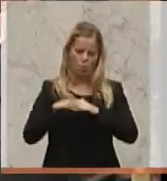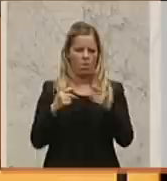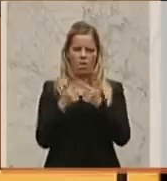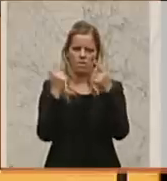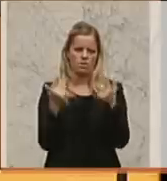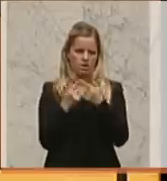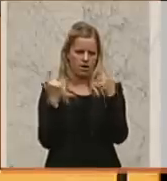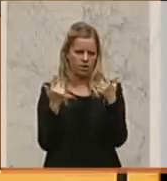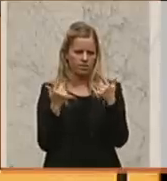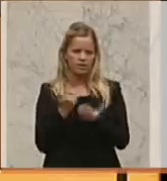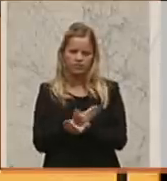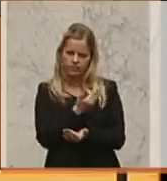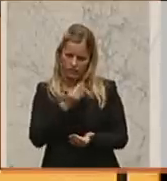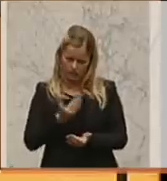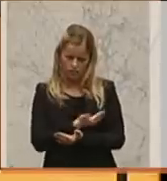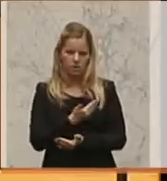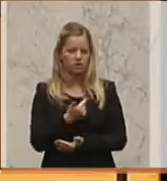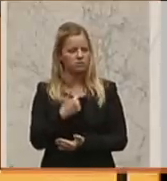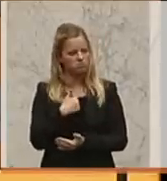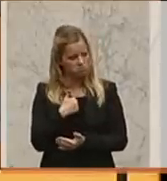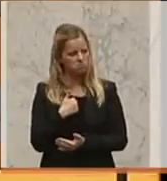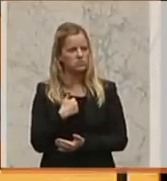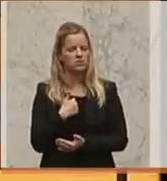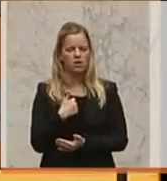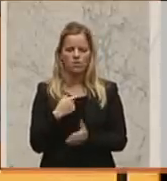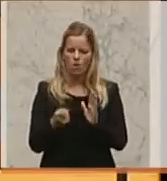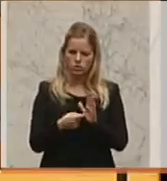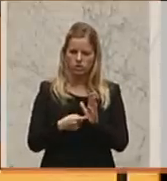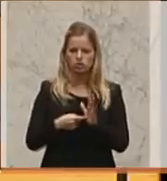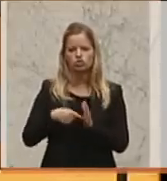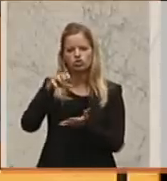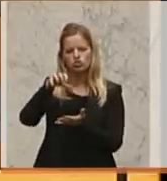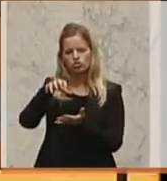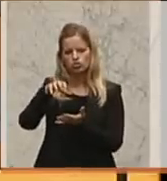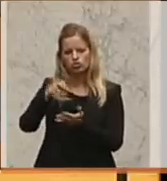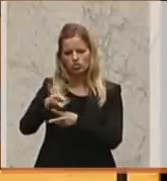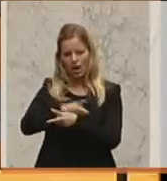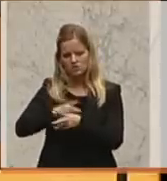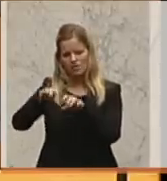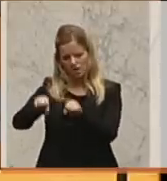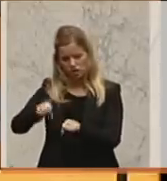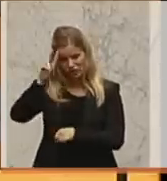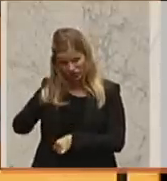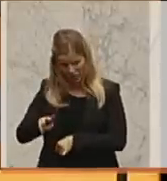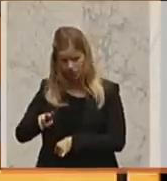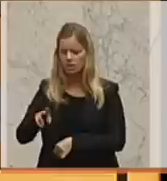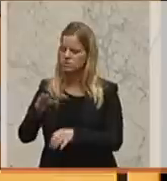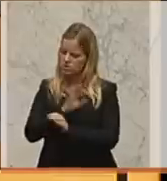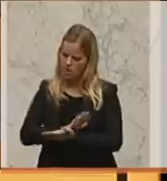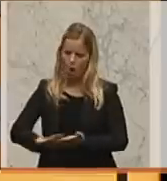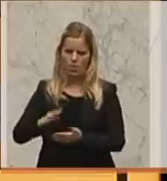der Legislative setze ich voraus, dass die Staatsanwaltschaft Wien sauber gearbeitet hat und alle Asfinag-Manager einvernommen hat. Wenn